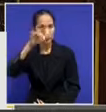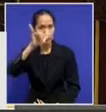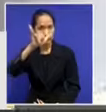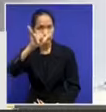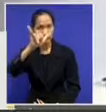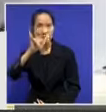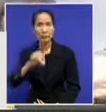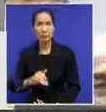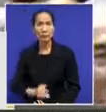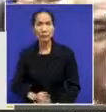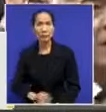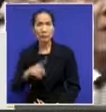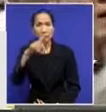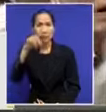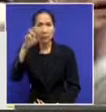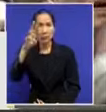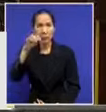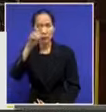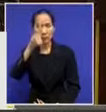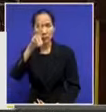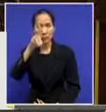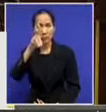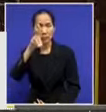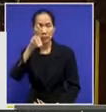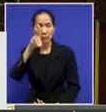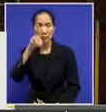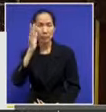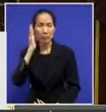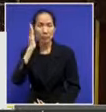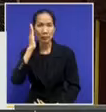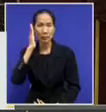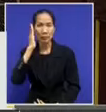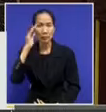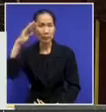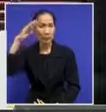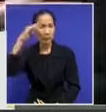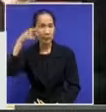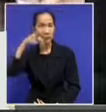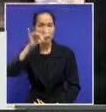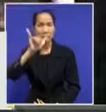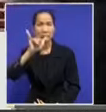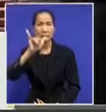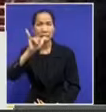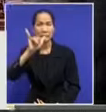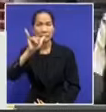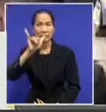โอชาครับ 167นายณรงค์รัตนานุกูล พลเอกประยุทธ์จันโอชา